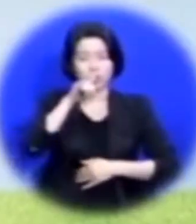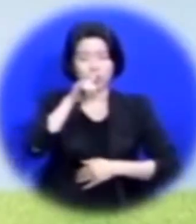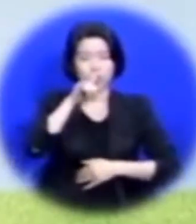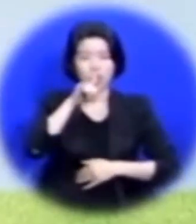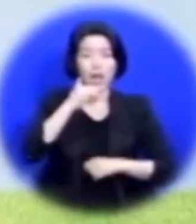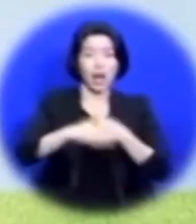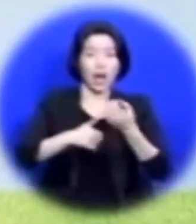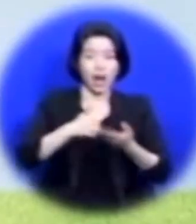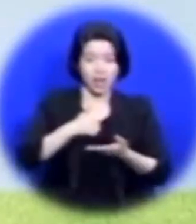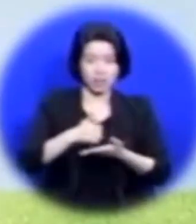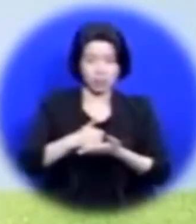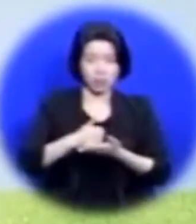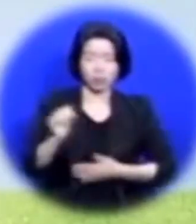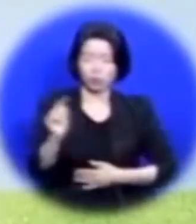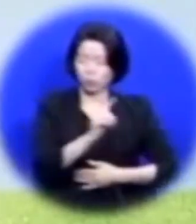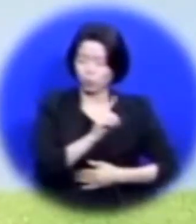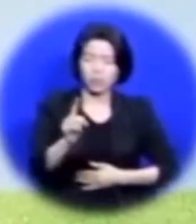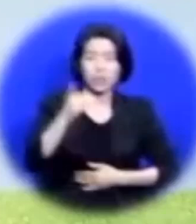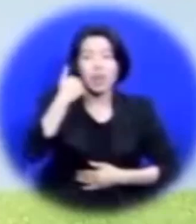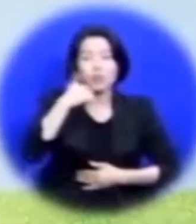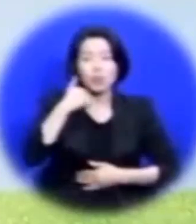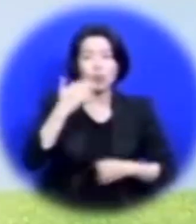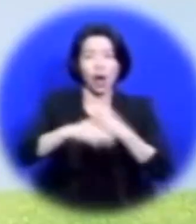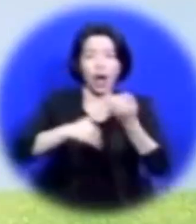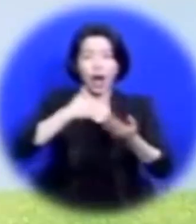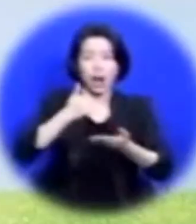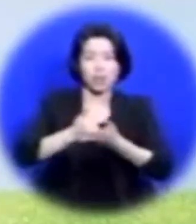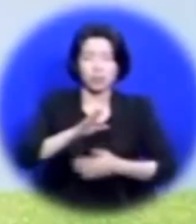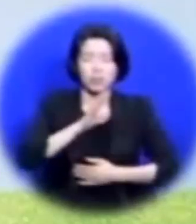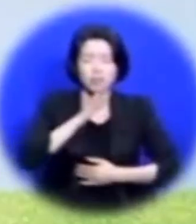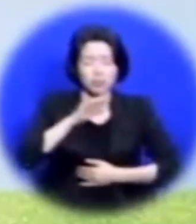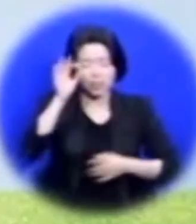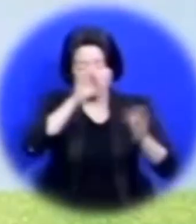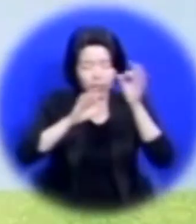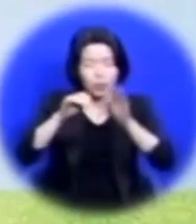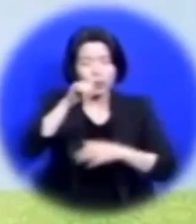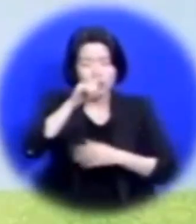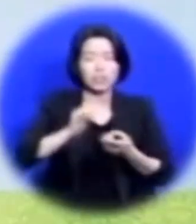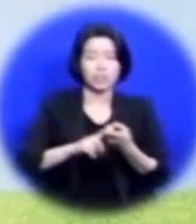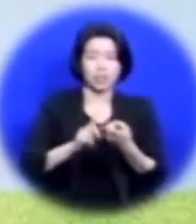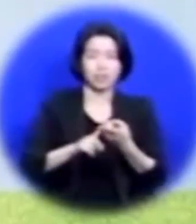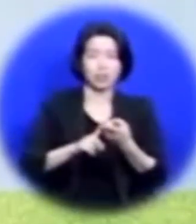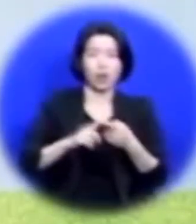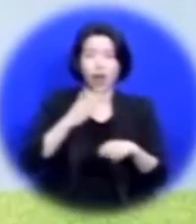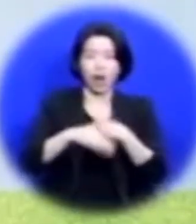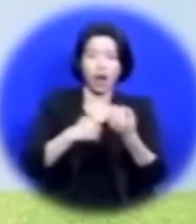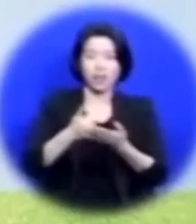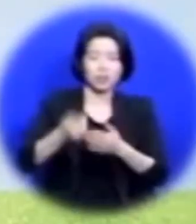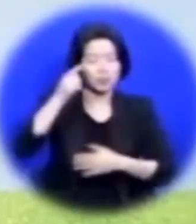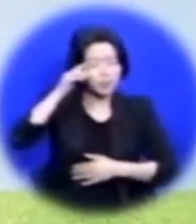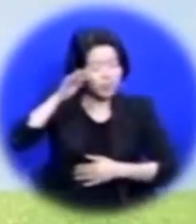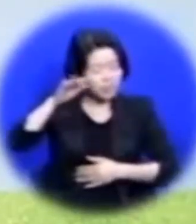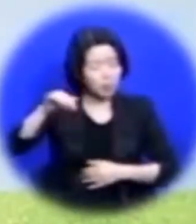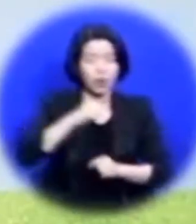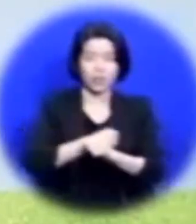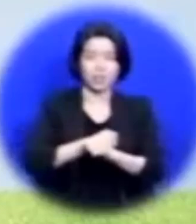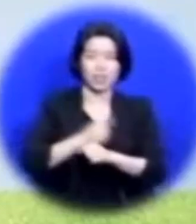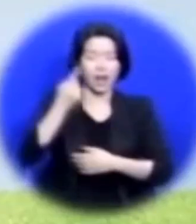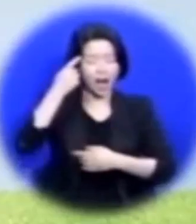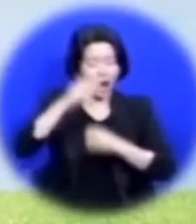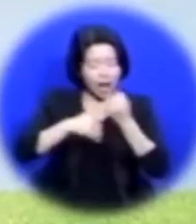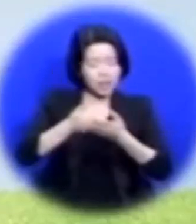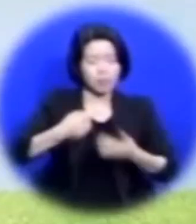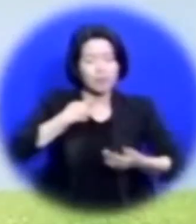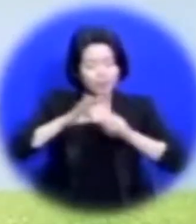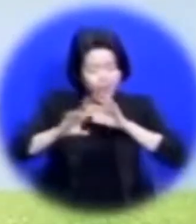하나님은 도대체 누가 하나님을 정말 찾고 있는지 하나님을 사모하는 지 하나님을 갈망하는